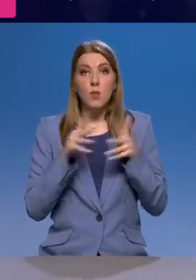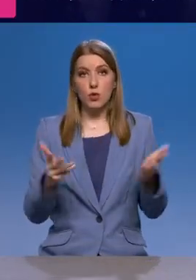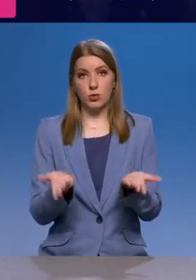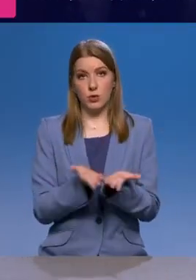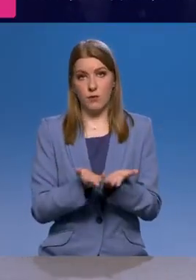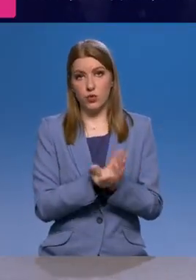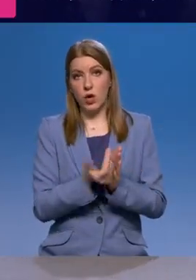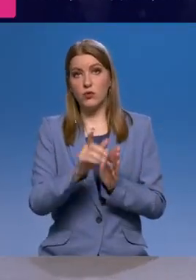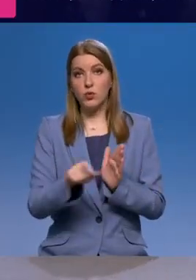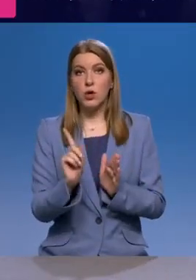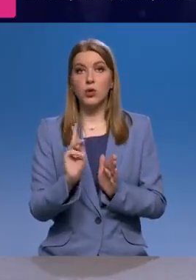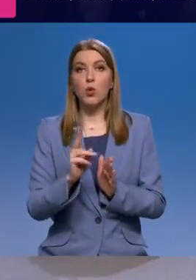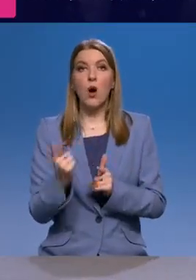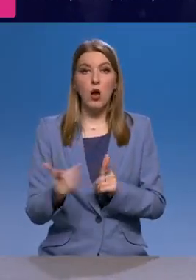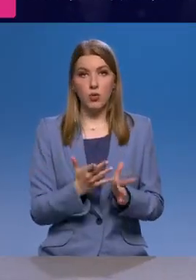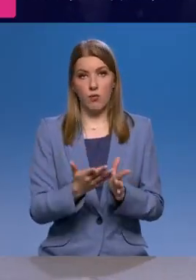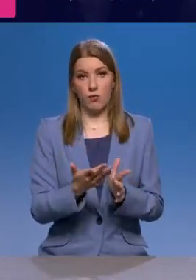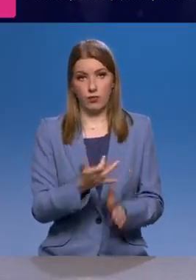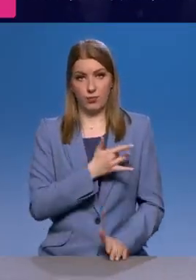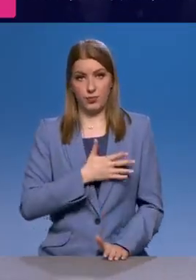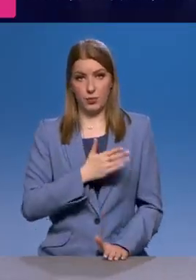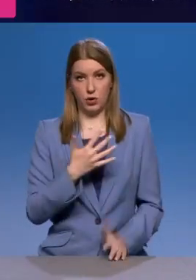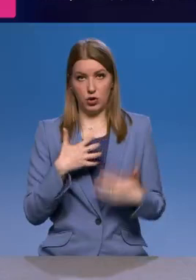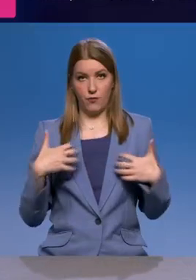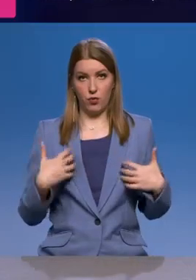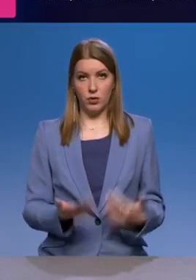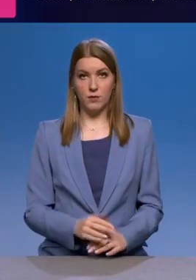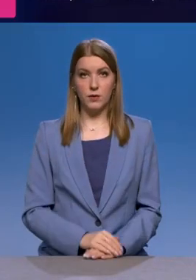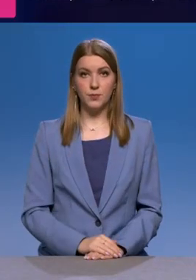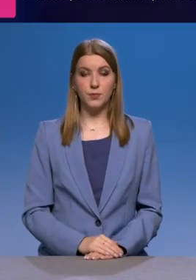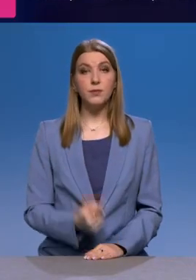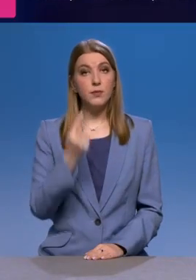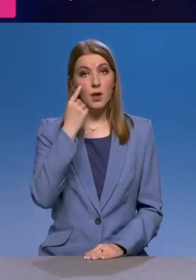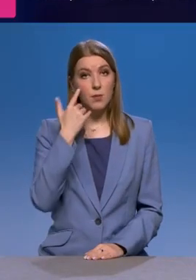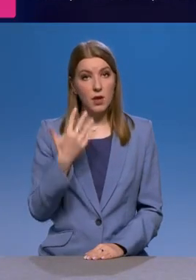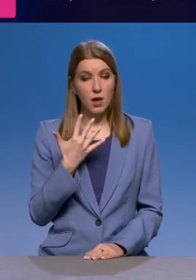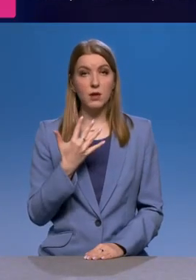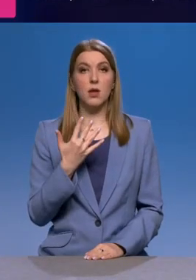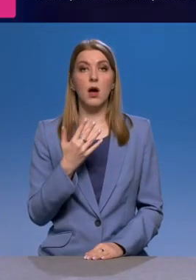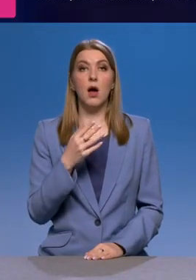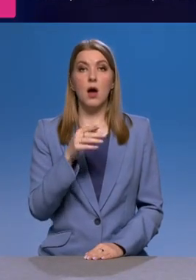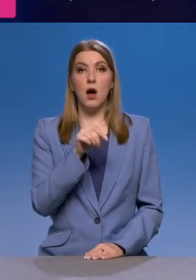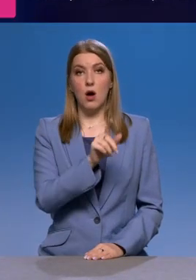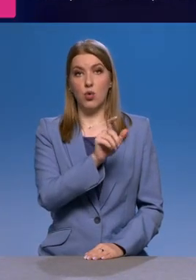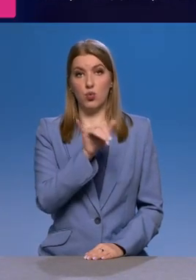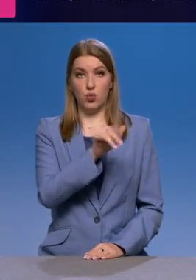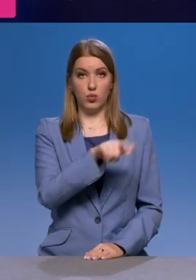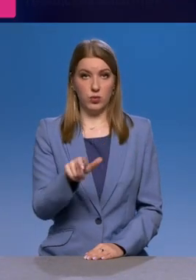животных. Понятно. Стерилизация и, как следствие, меньшее количество животных на руках у населения.